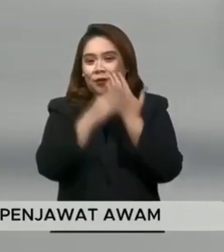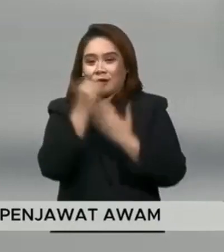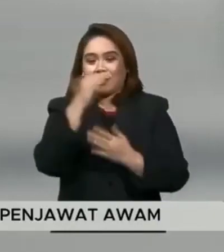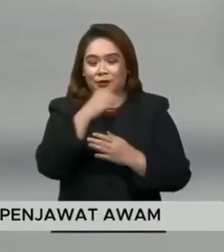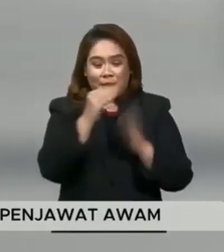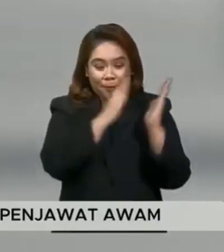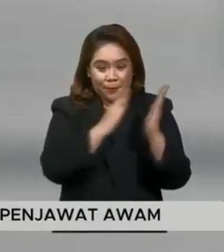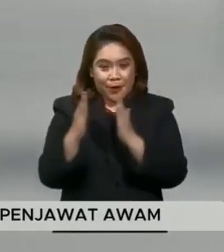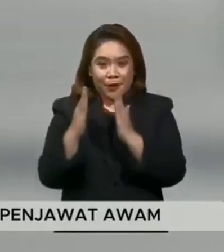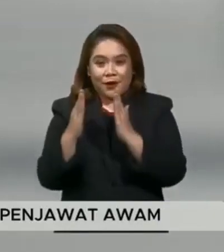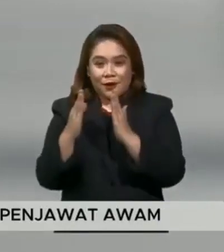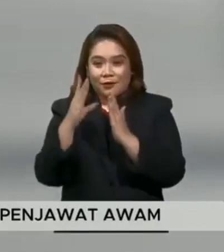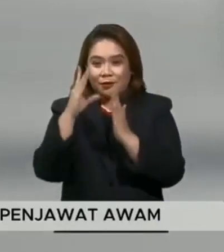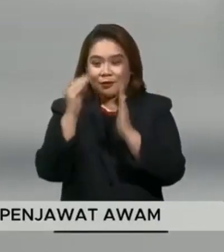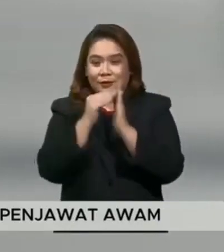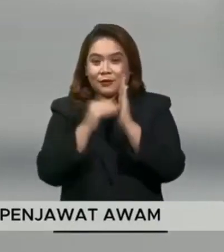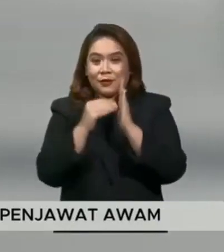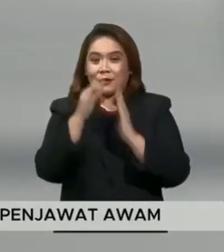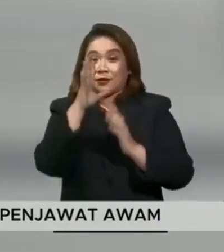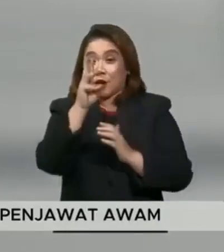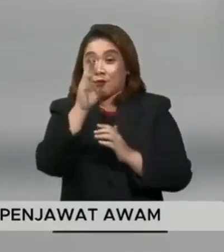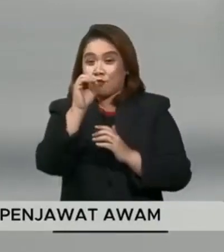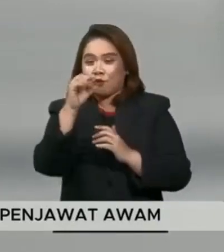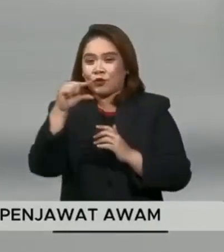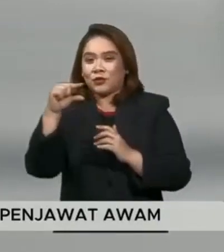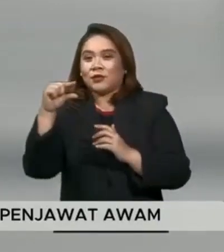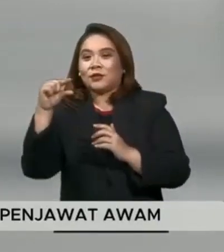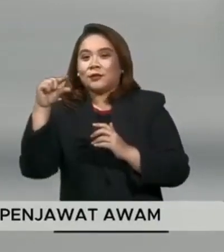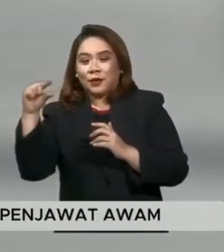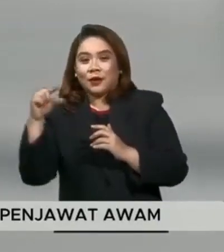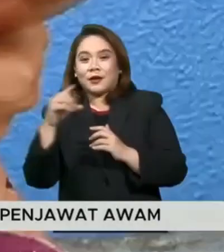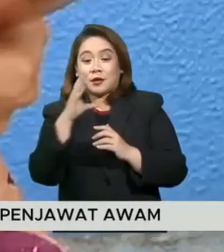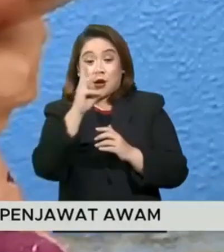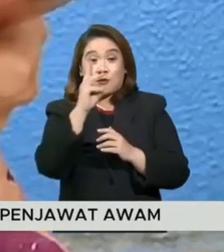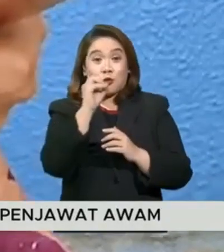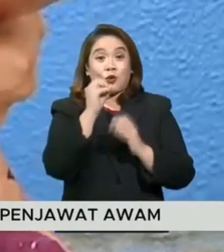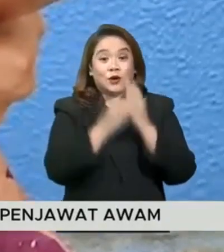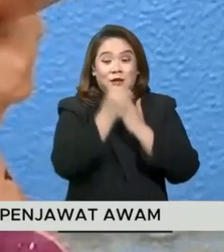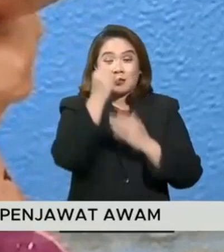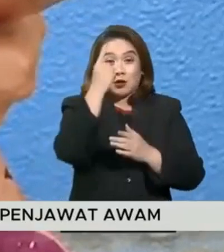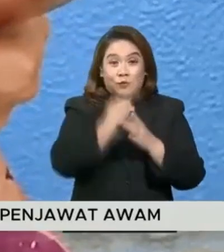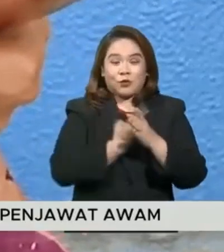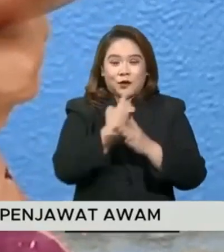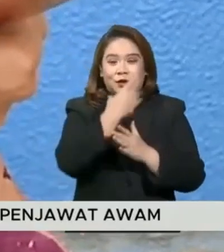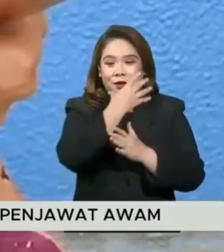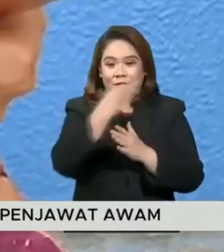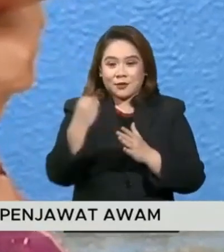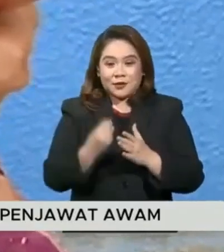data sebanyak 60 GB pada harga 60 Ringgit sebulan 100.000